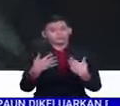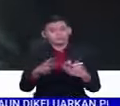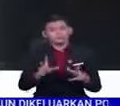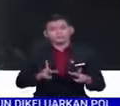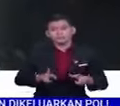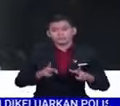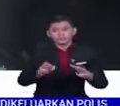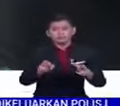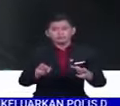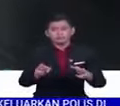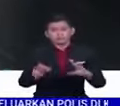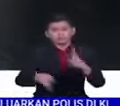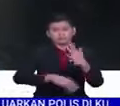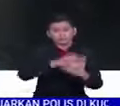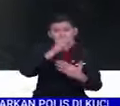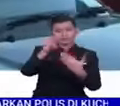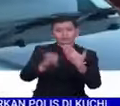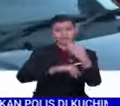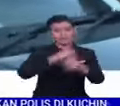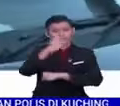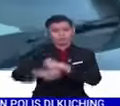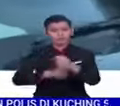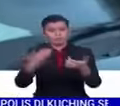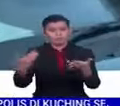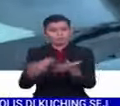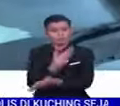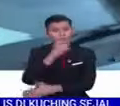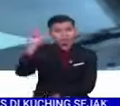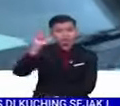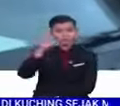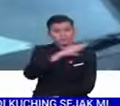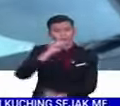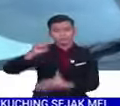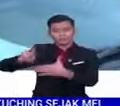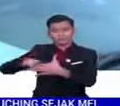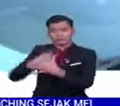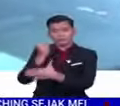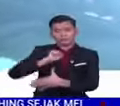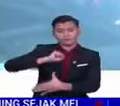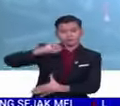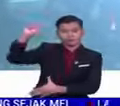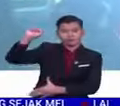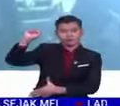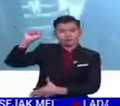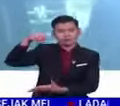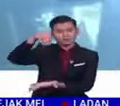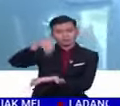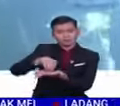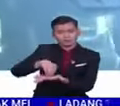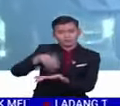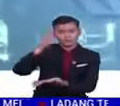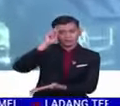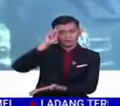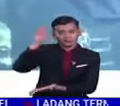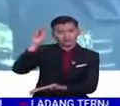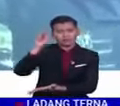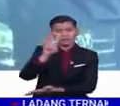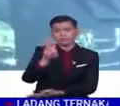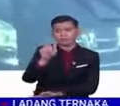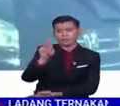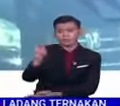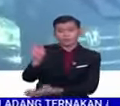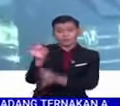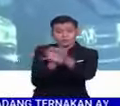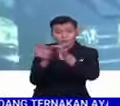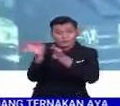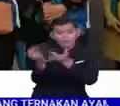hijrah 1431 Hijriah dan bulan kemerdekaan 2021 Negeri Kelantan trend itu waduh San